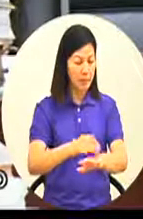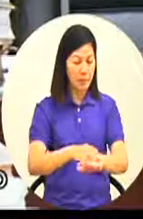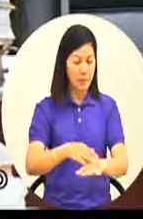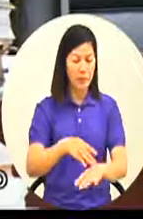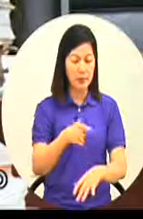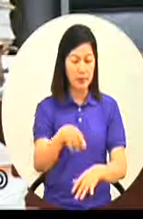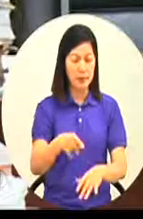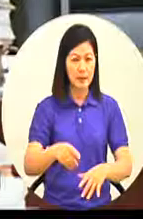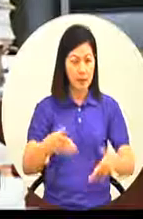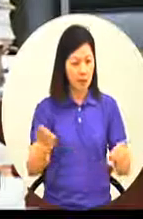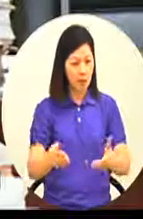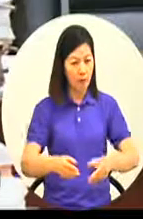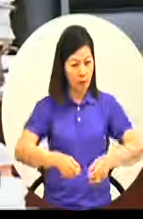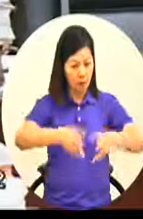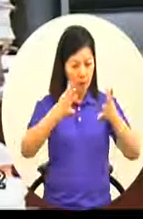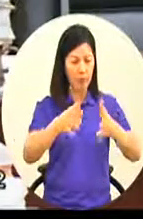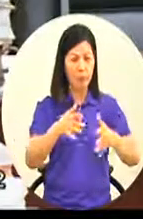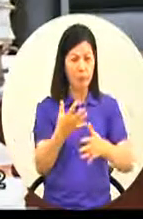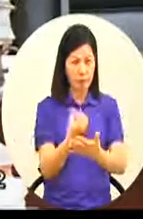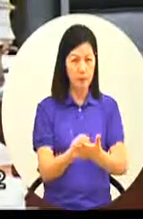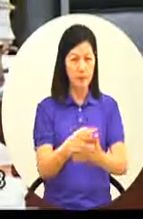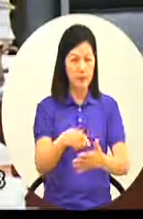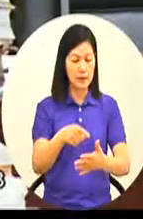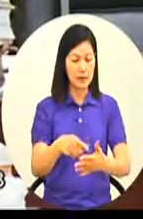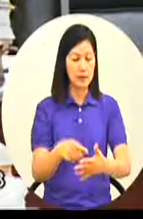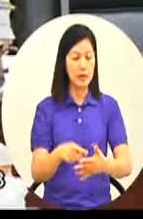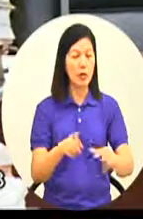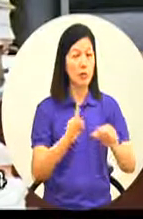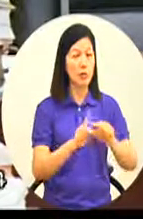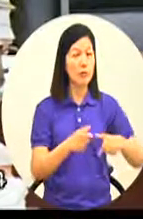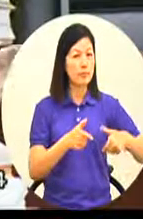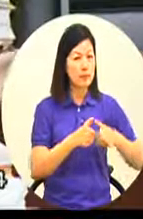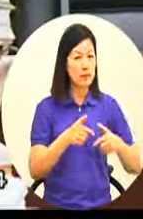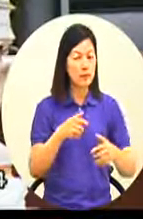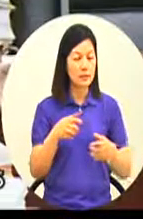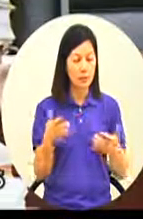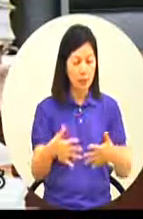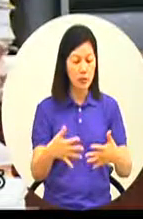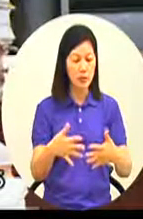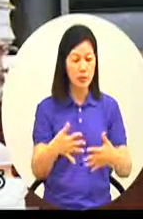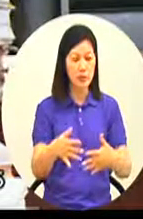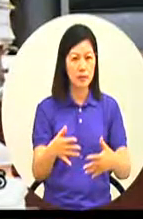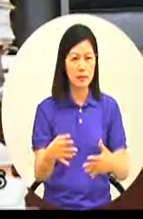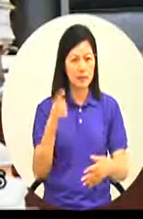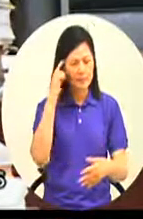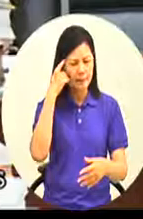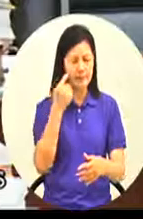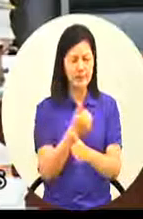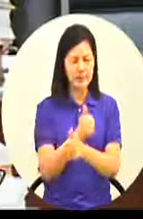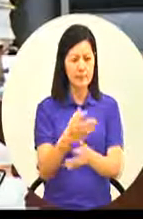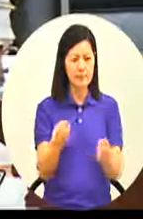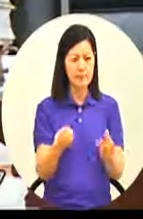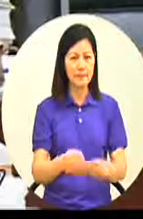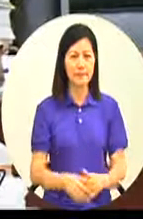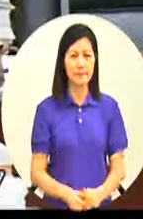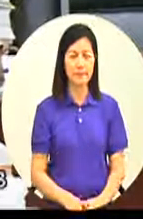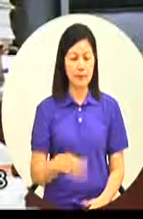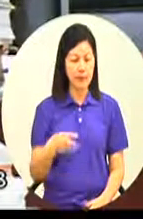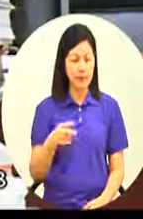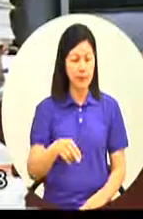在，大家没有讨论到那个核心的问题。那建筑师也很愿意去配合，你们只要有什么价值他们都可以设计出